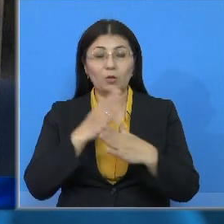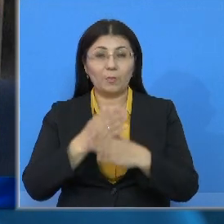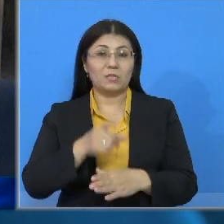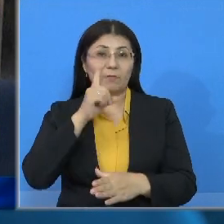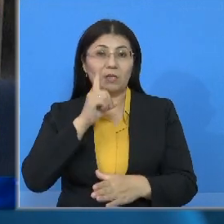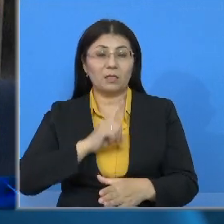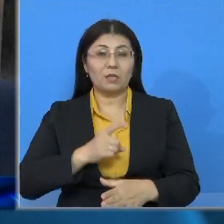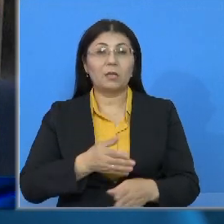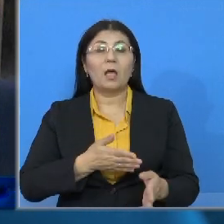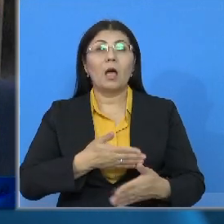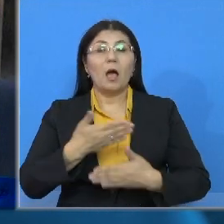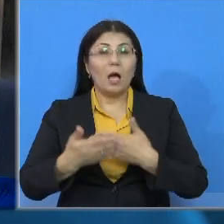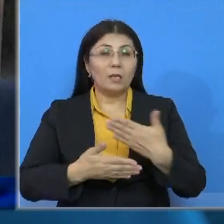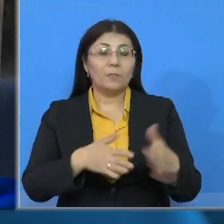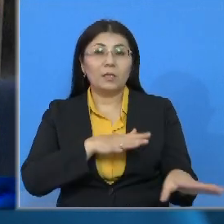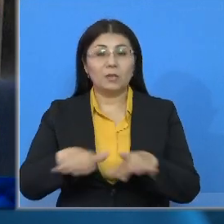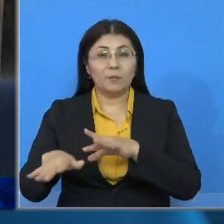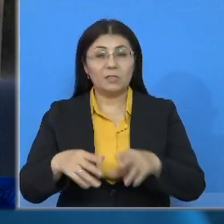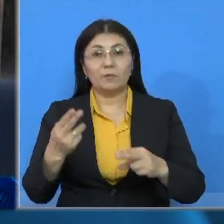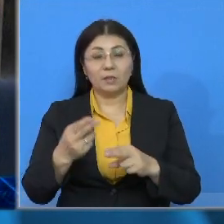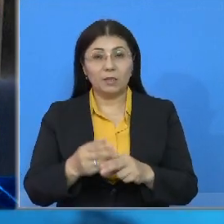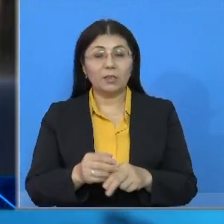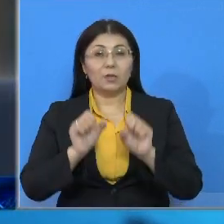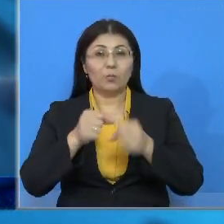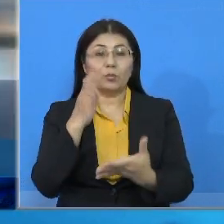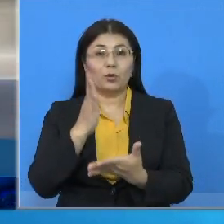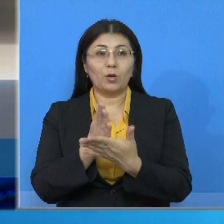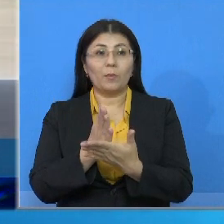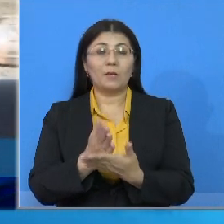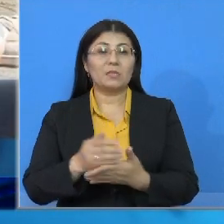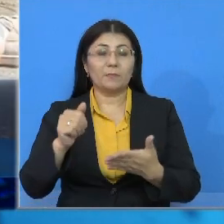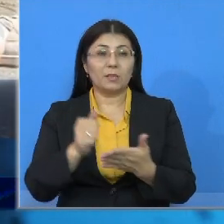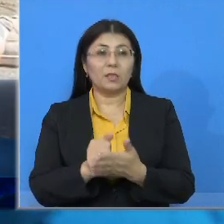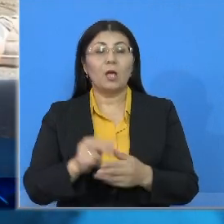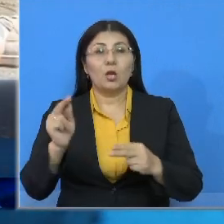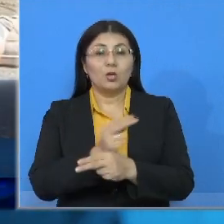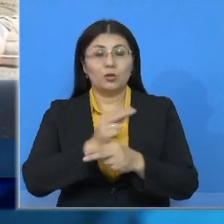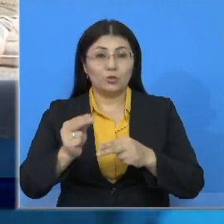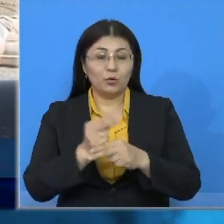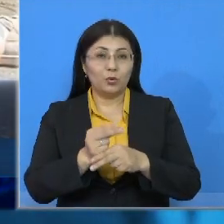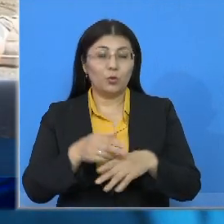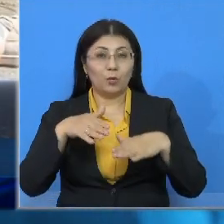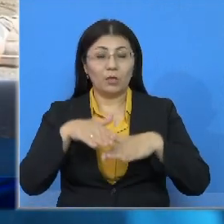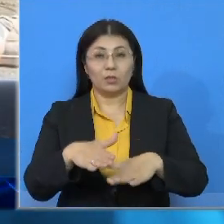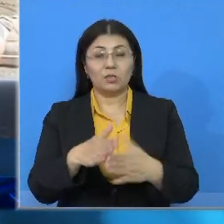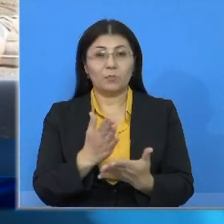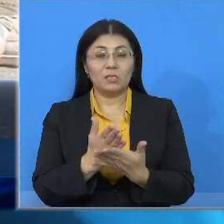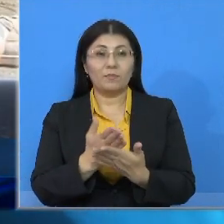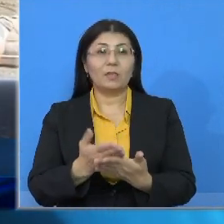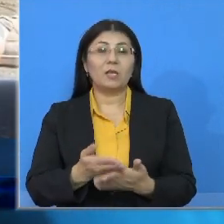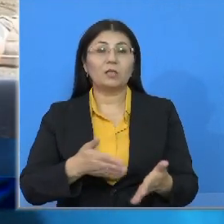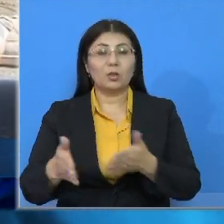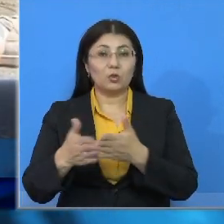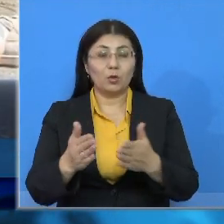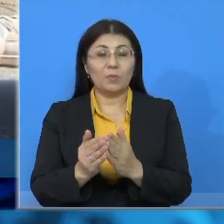қолайлы, жолаушылардың жедел қимылдауына мүмкіндік туып тұр. Шыңғырларды жою бойынша жөндеу уақытша шешім екенін атап өтемін. Жол